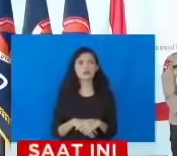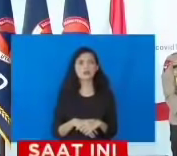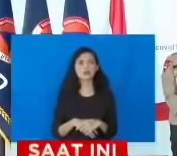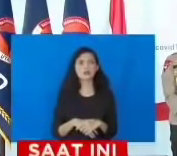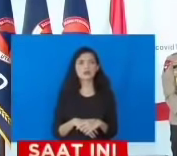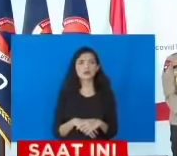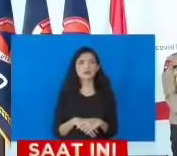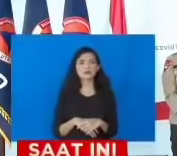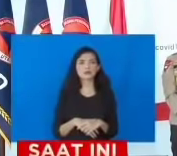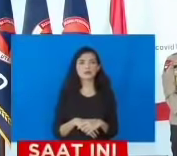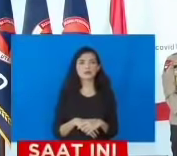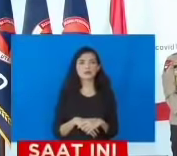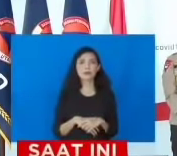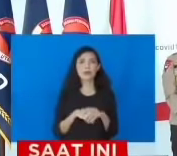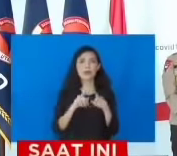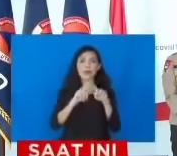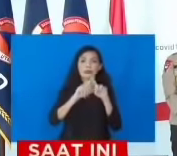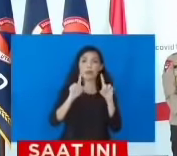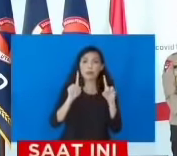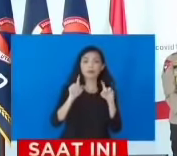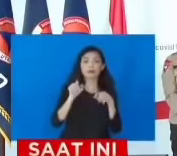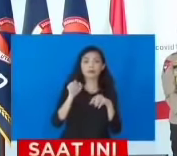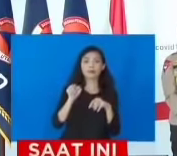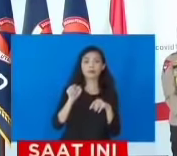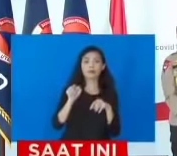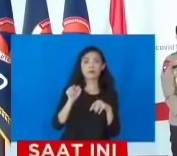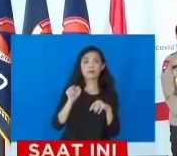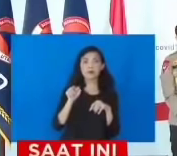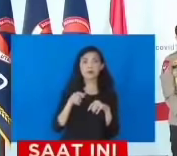dan kemudian di sisi yang lain